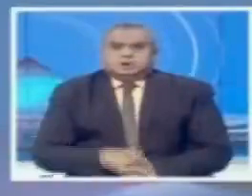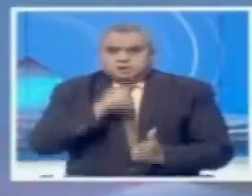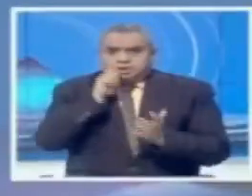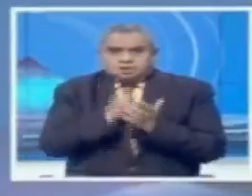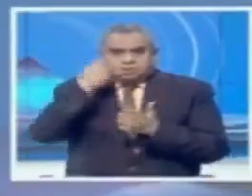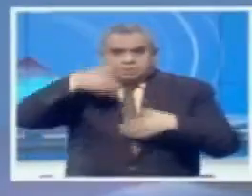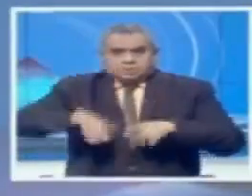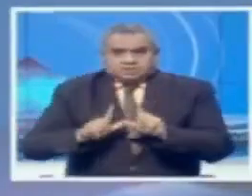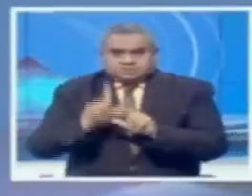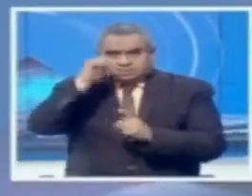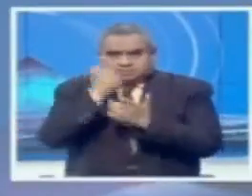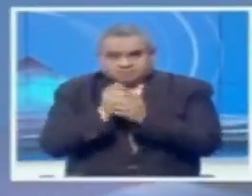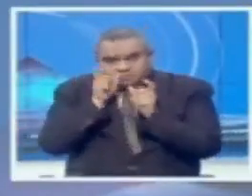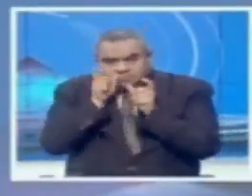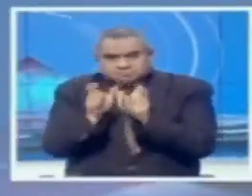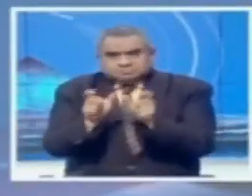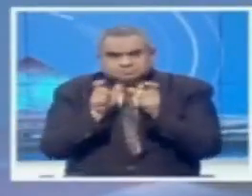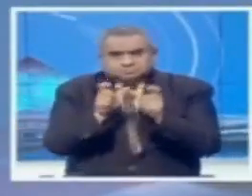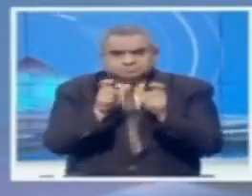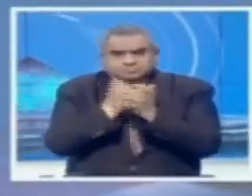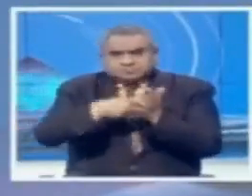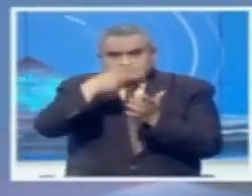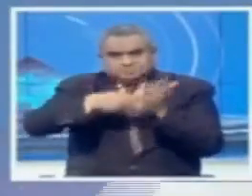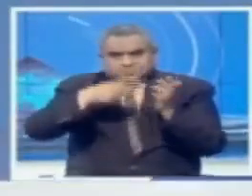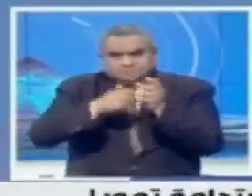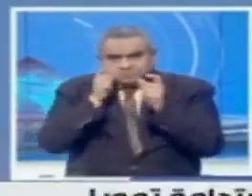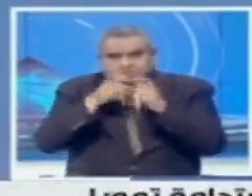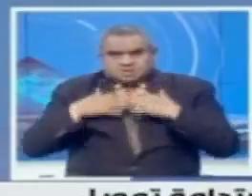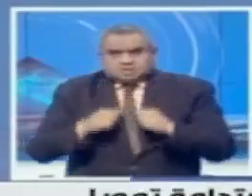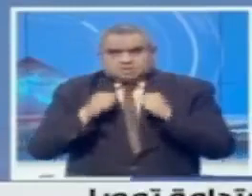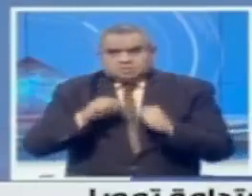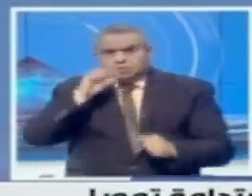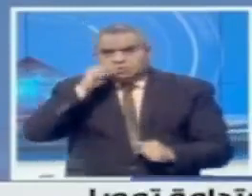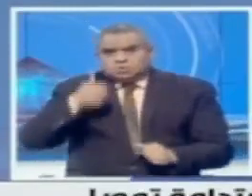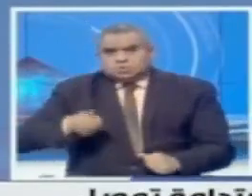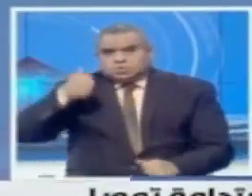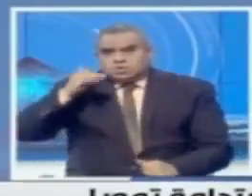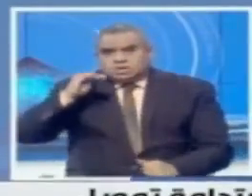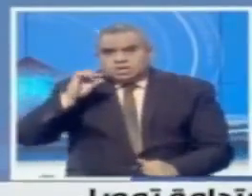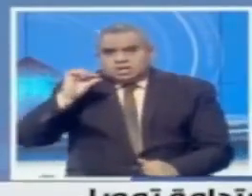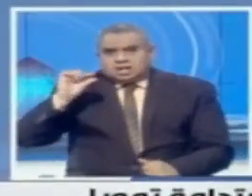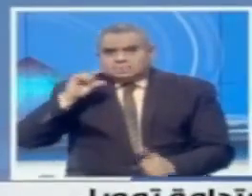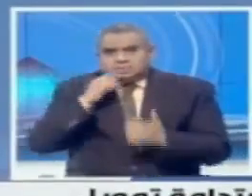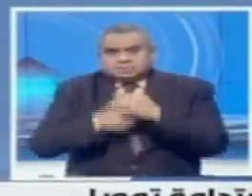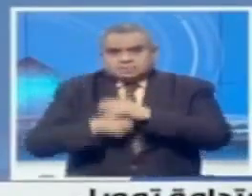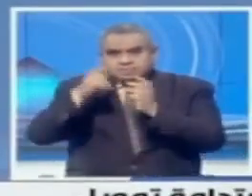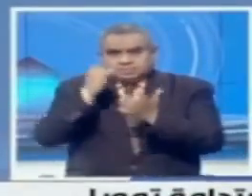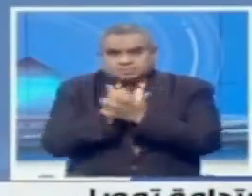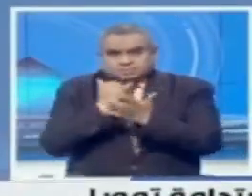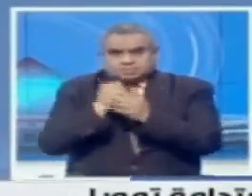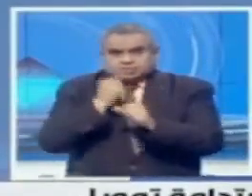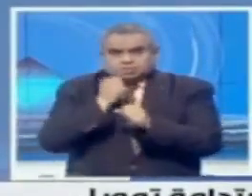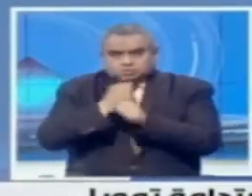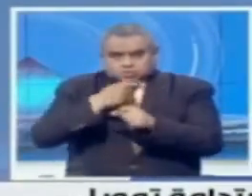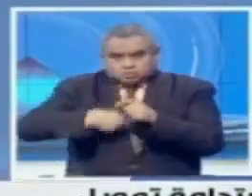أكد رئيس مجلس إدارة الهيئة العامة للاعتماد والرقابة الصحية الدكتور أحمد طه أن الهيئة ستعمل خلال